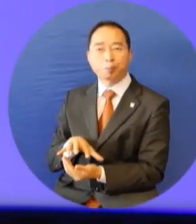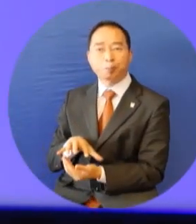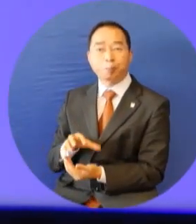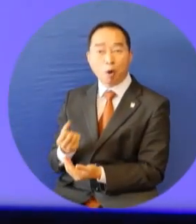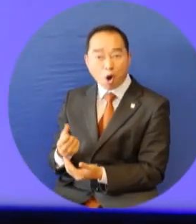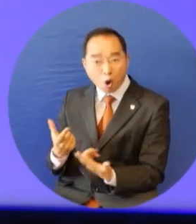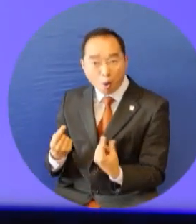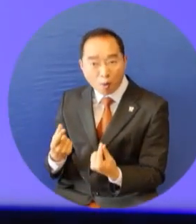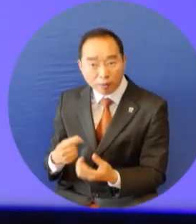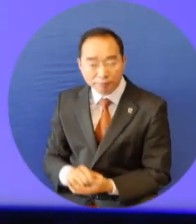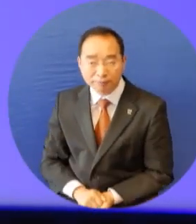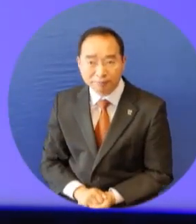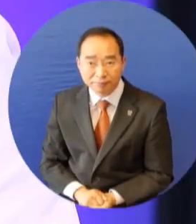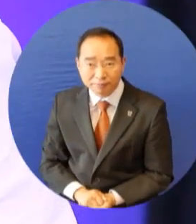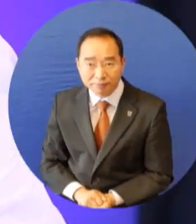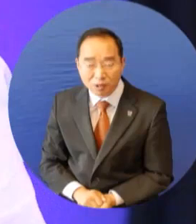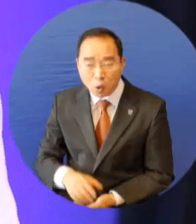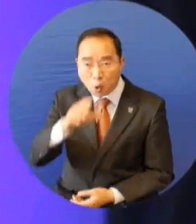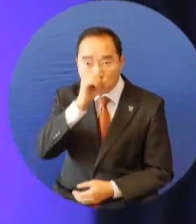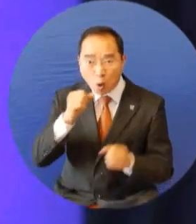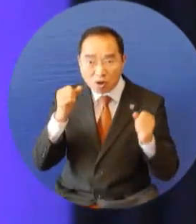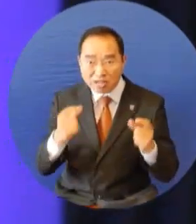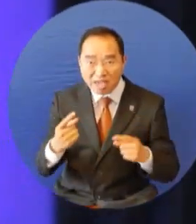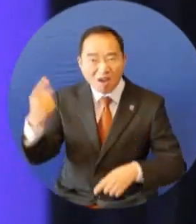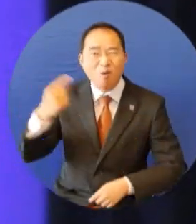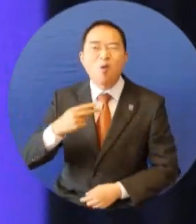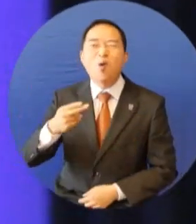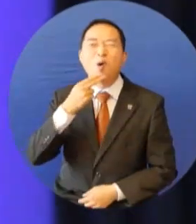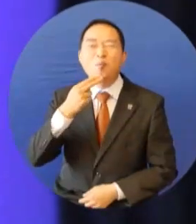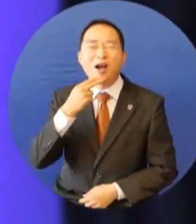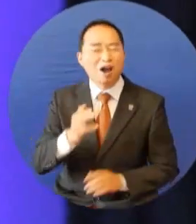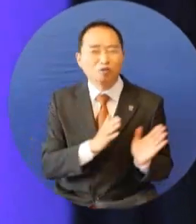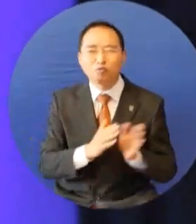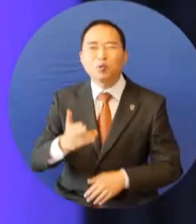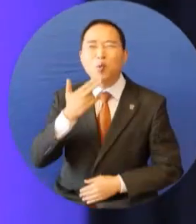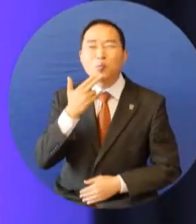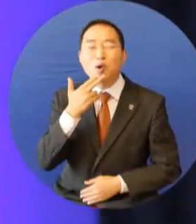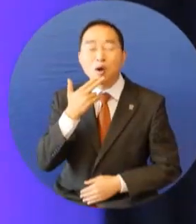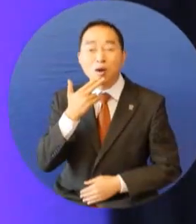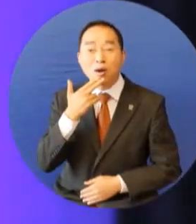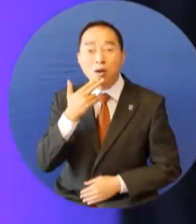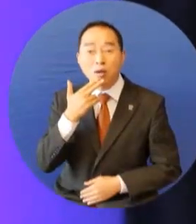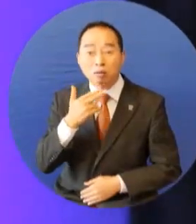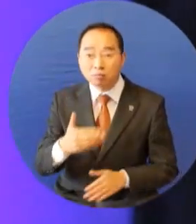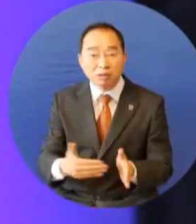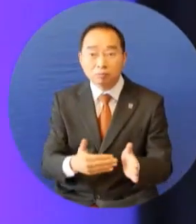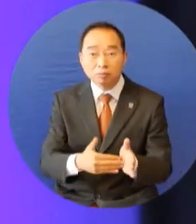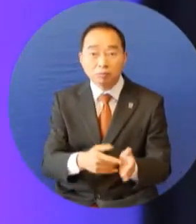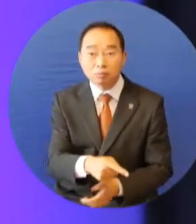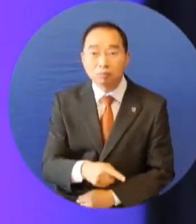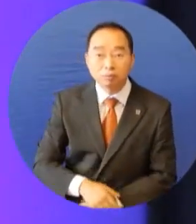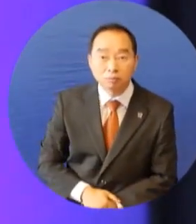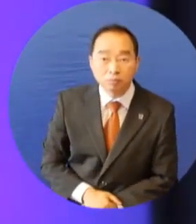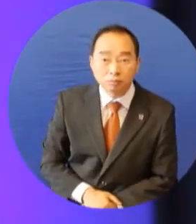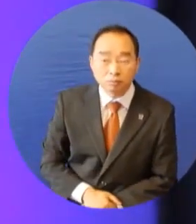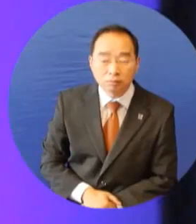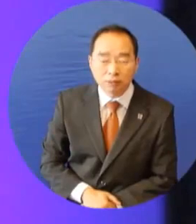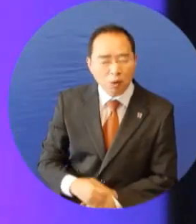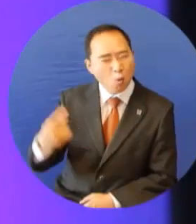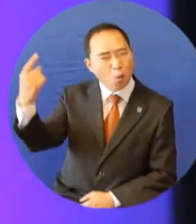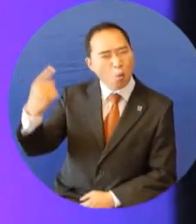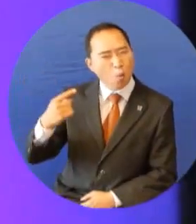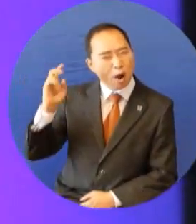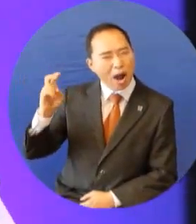딱 품고 있듯이. 그러면은 기회가 안 온다라고 해서 준비를 안 해버리면은